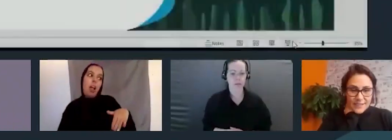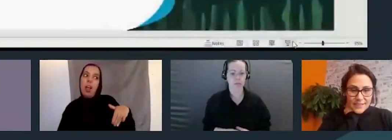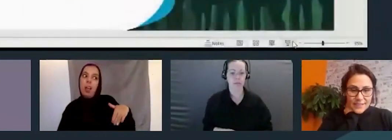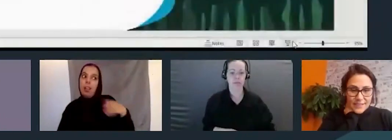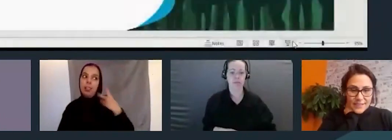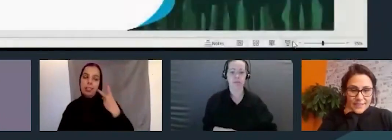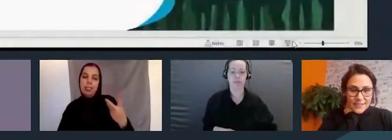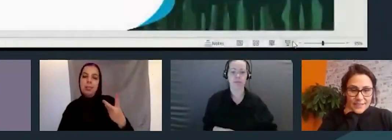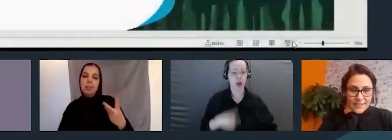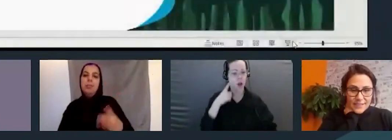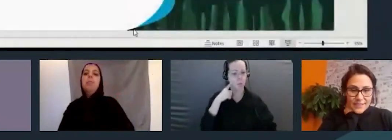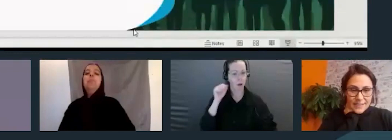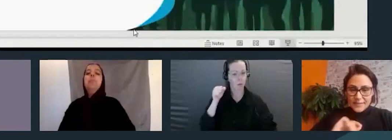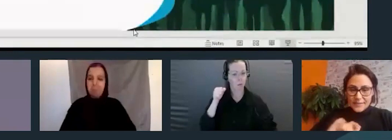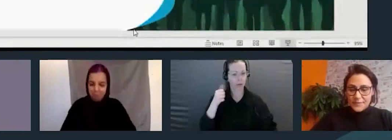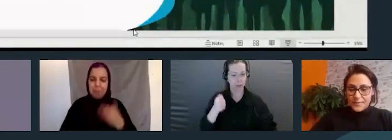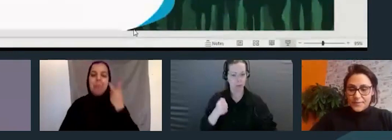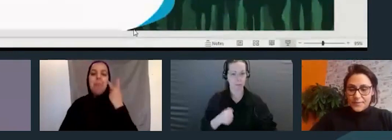c'est à l'écran.